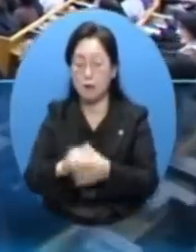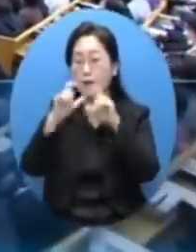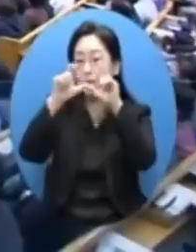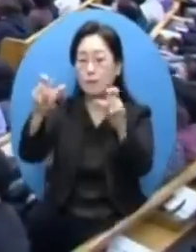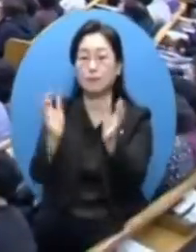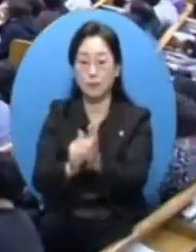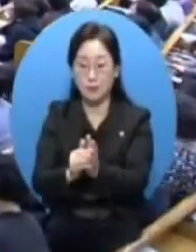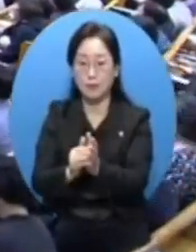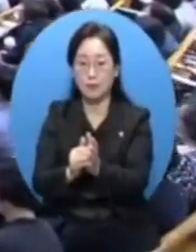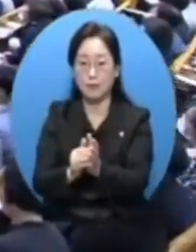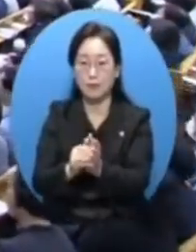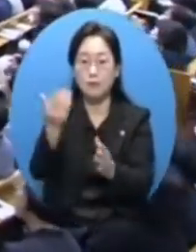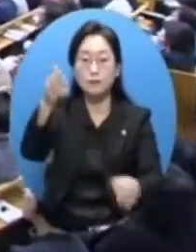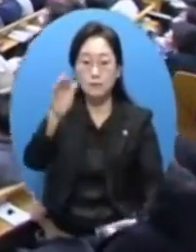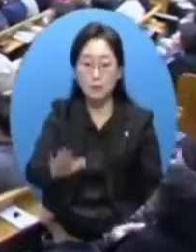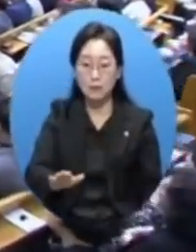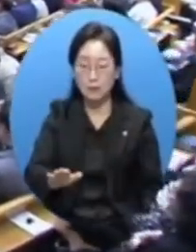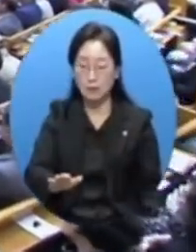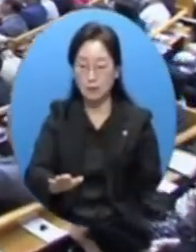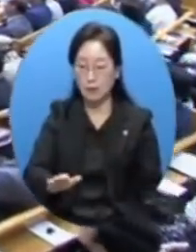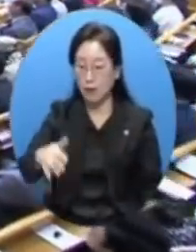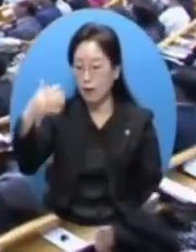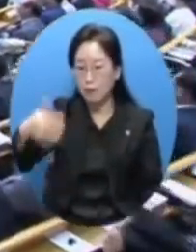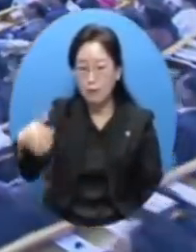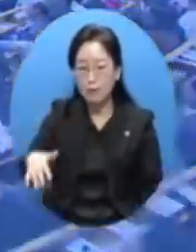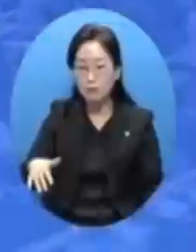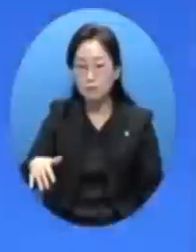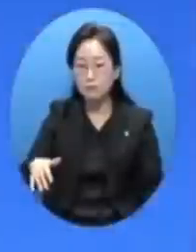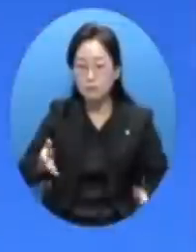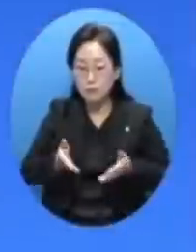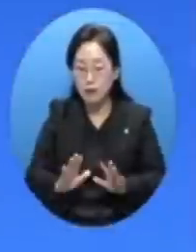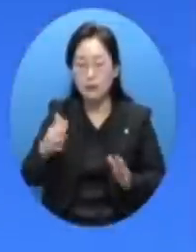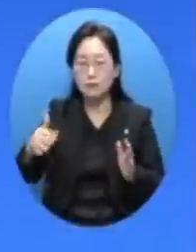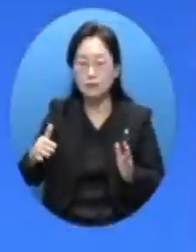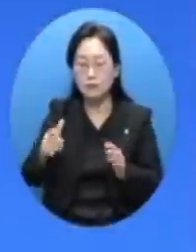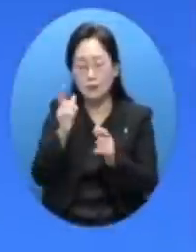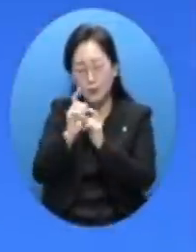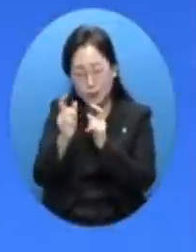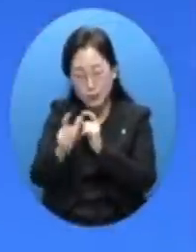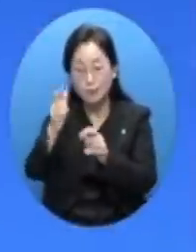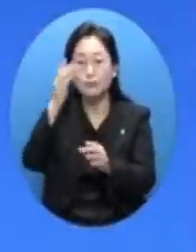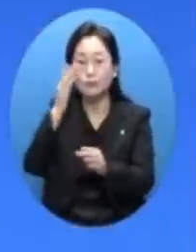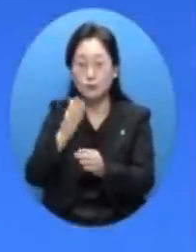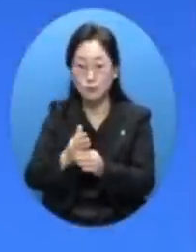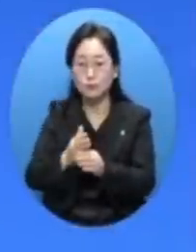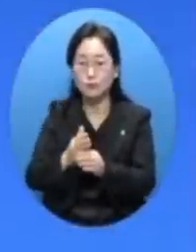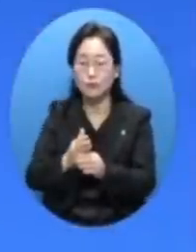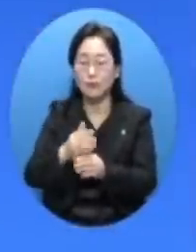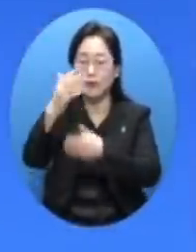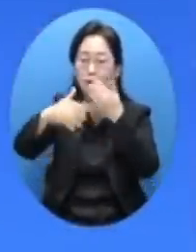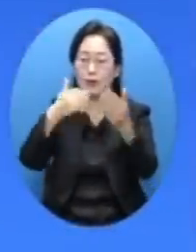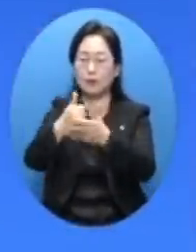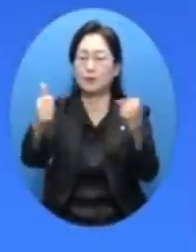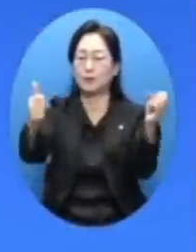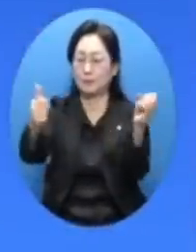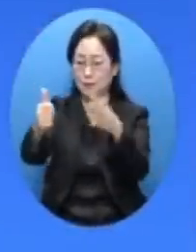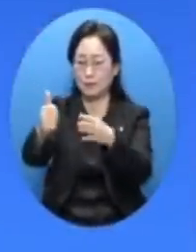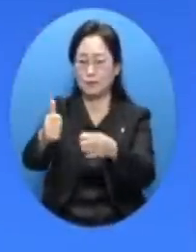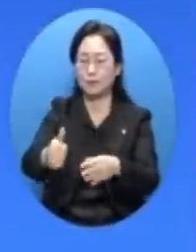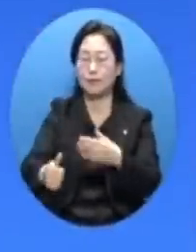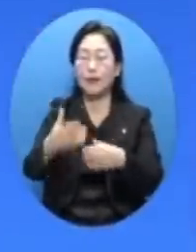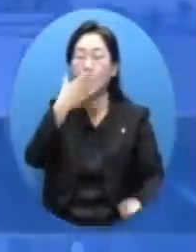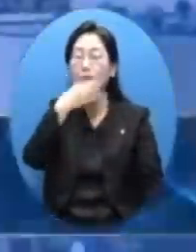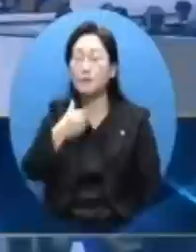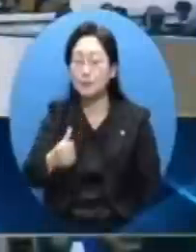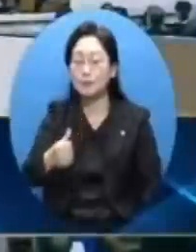말씀하셨는데 자식이 없었습니다. 자식이 없어 고민하고 있던 자의 하나님의 음성이 들려왔습니다. 아브라함에